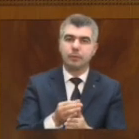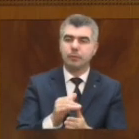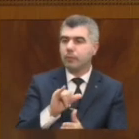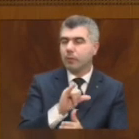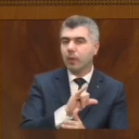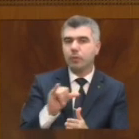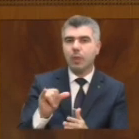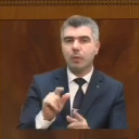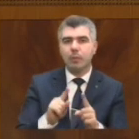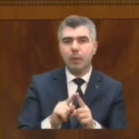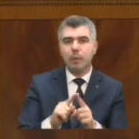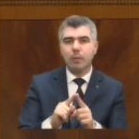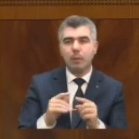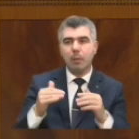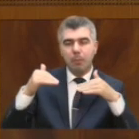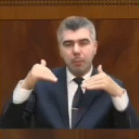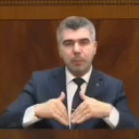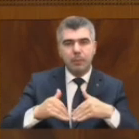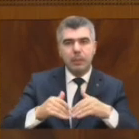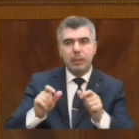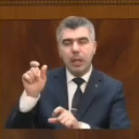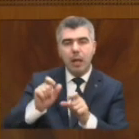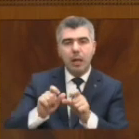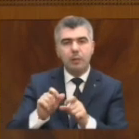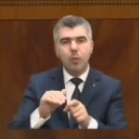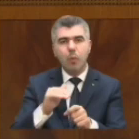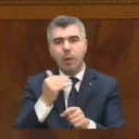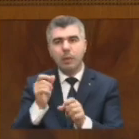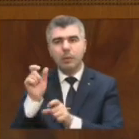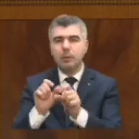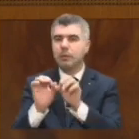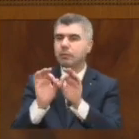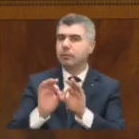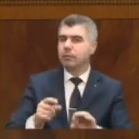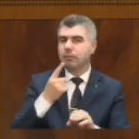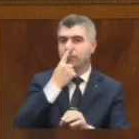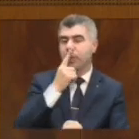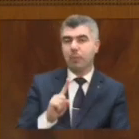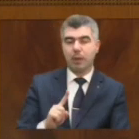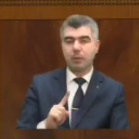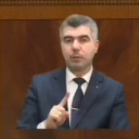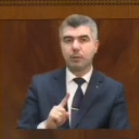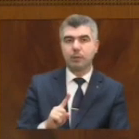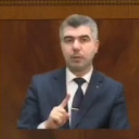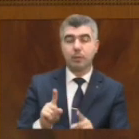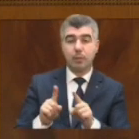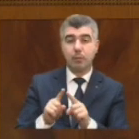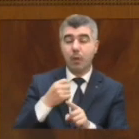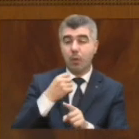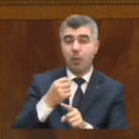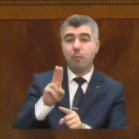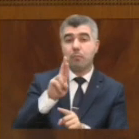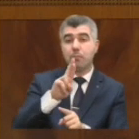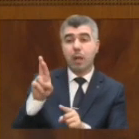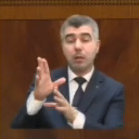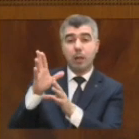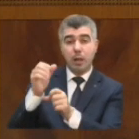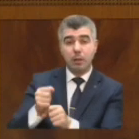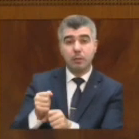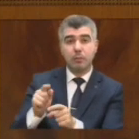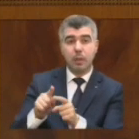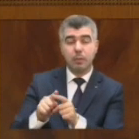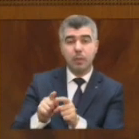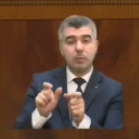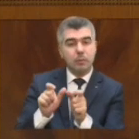انها تضر، وبغينا انه المواطنين والمواطنات يكونوا عندهم كذلك الاهتمام، لان جهه الملك فهو هنا باش يحمي